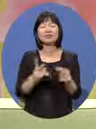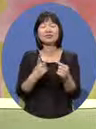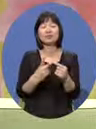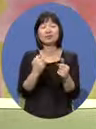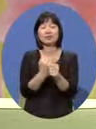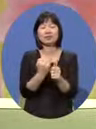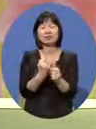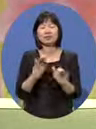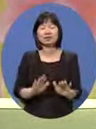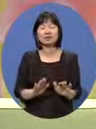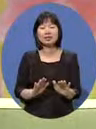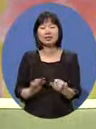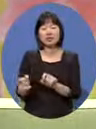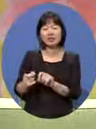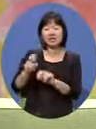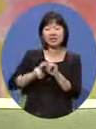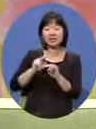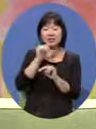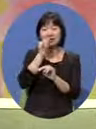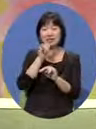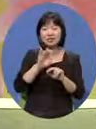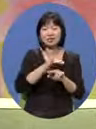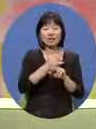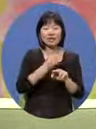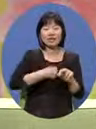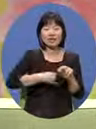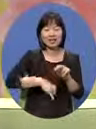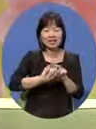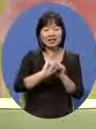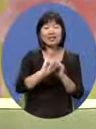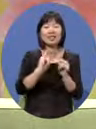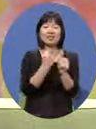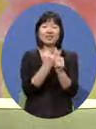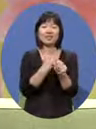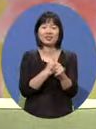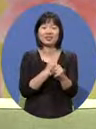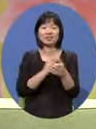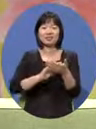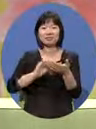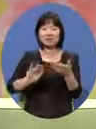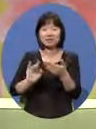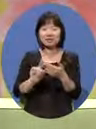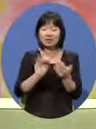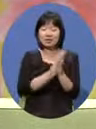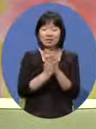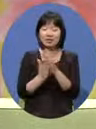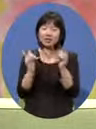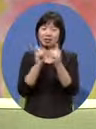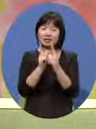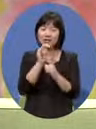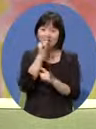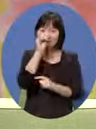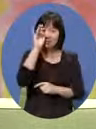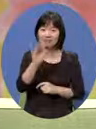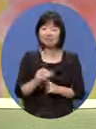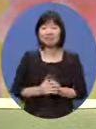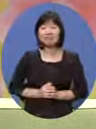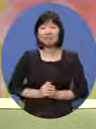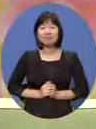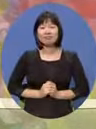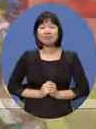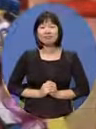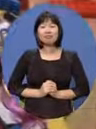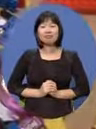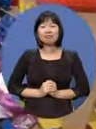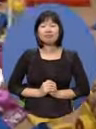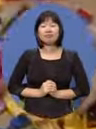번째 부분은요. 바로 옆에 계시는 우리 왕자 공주 커플입니다. 황성규 한주희 커플 과연 어떠한 변화들이 있었는지 함께 화면으로 만나볼게요.